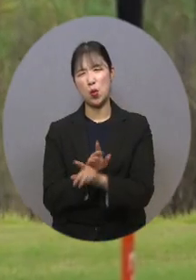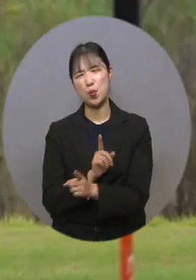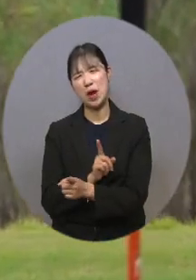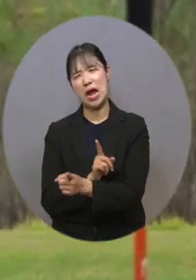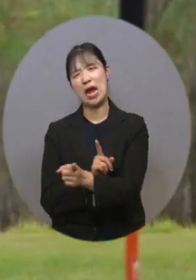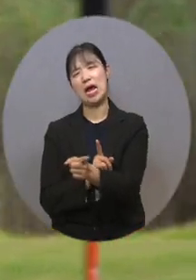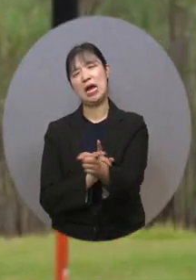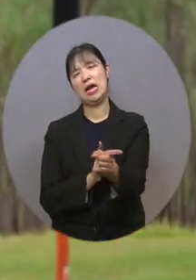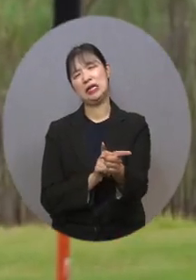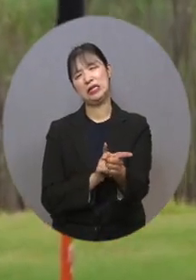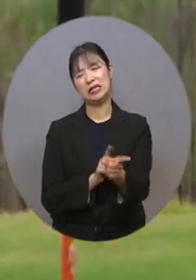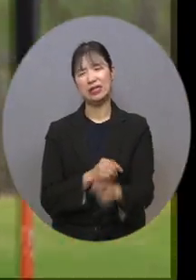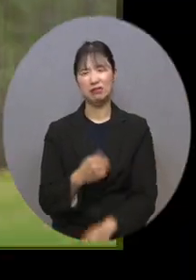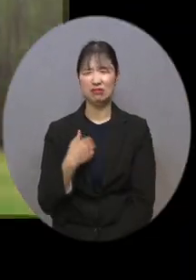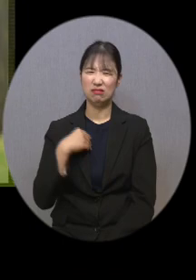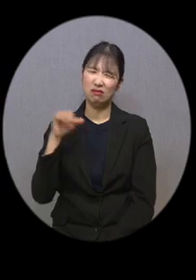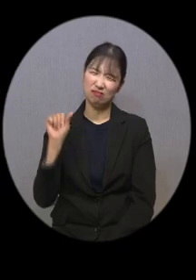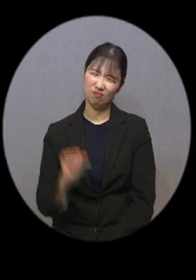적당 적다.